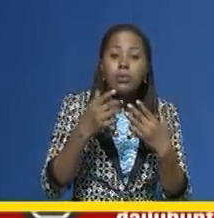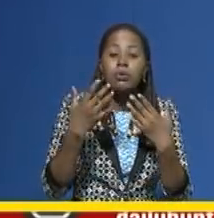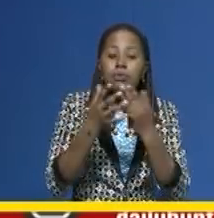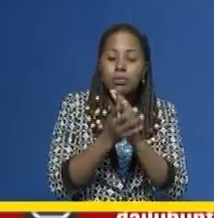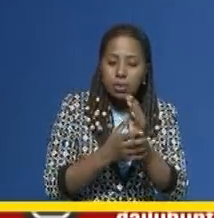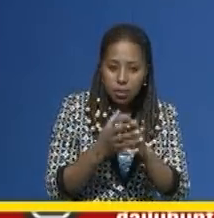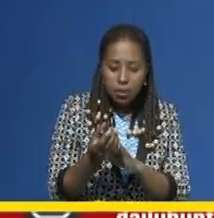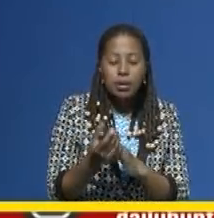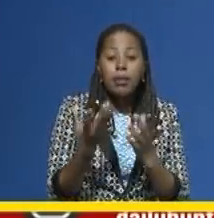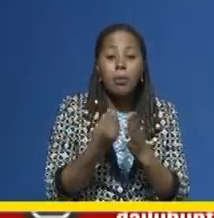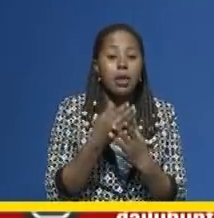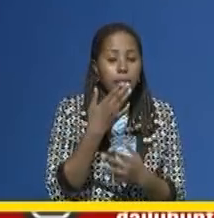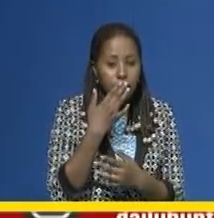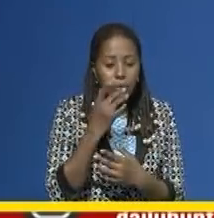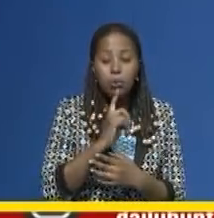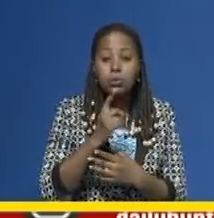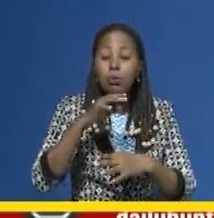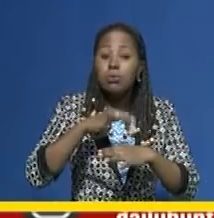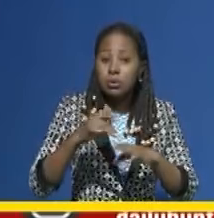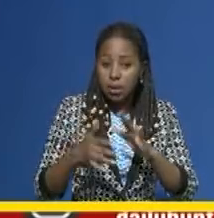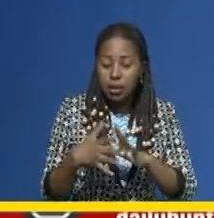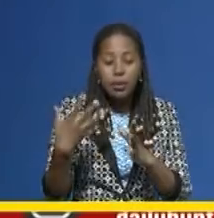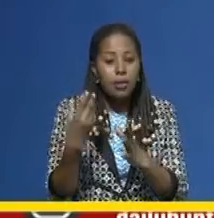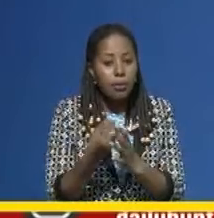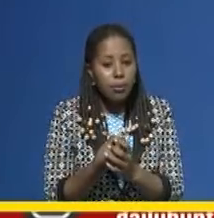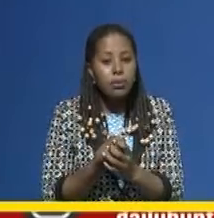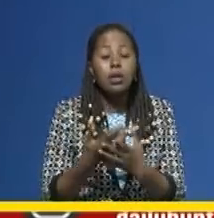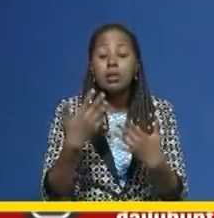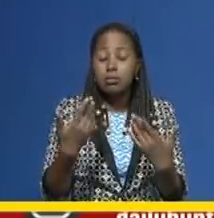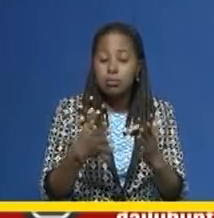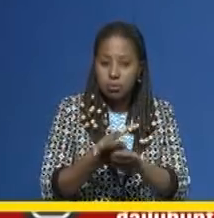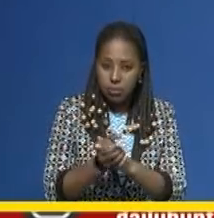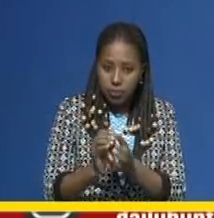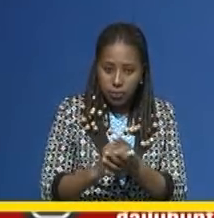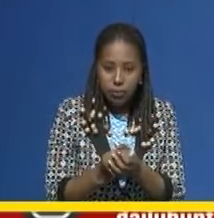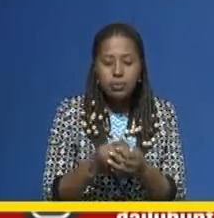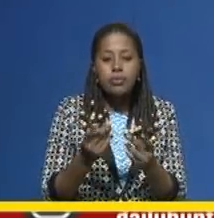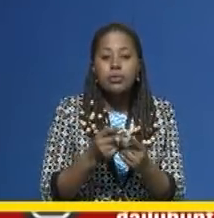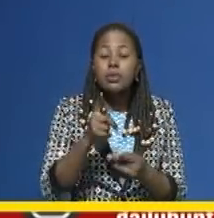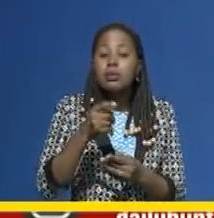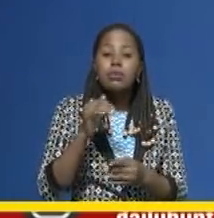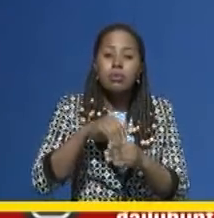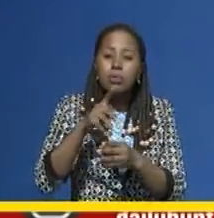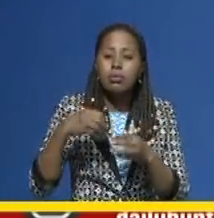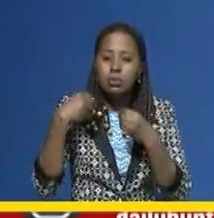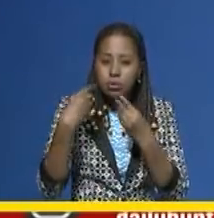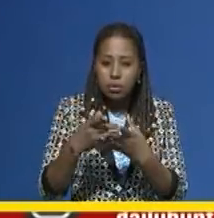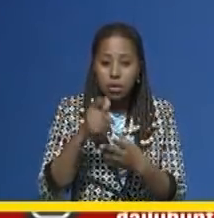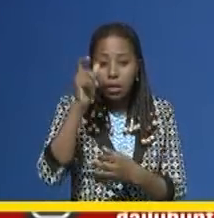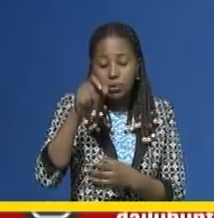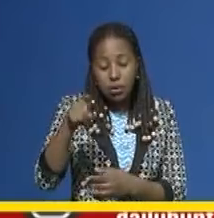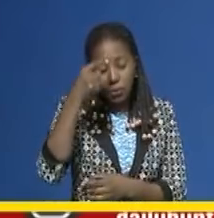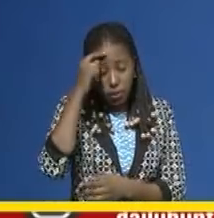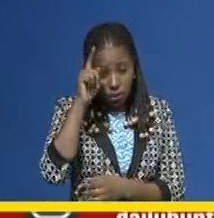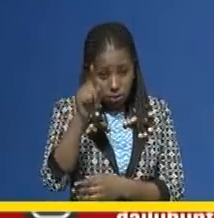pua na midomo, kutokusana pamoja na kunawa mikono. Na ndio ujumbe unaotolewa na polisi hawa wa